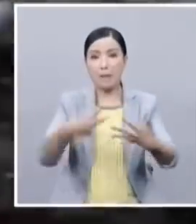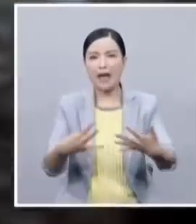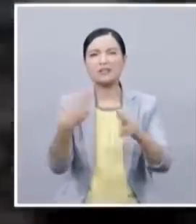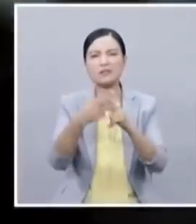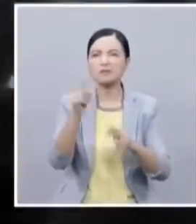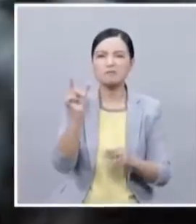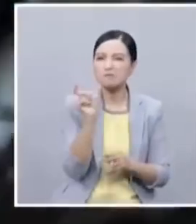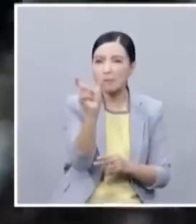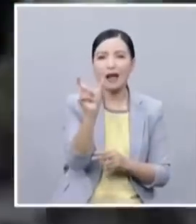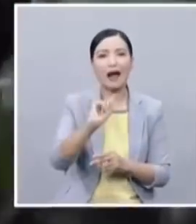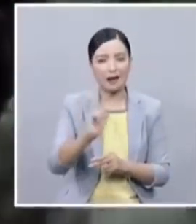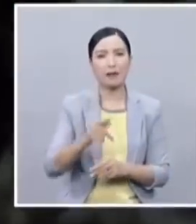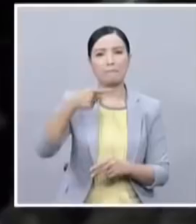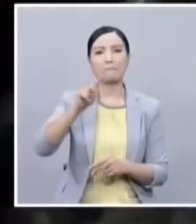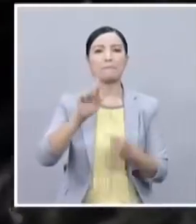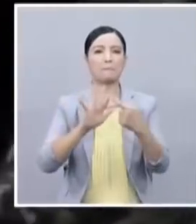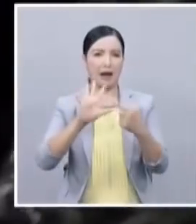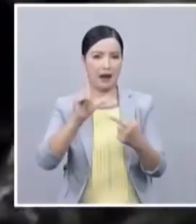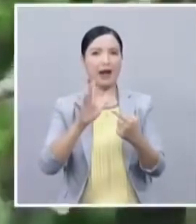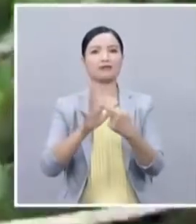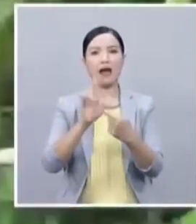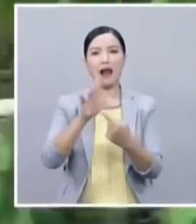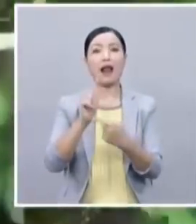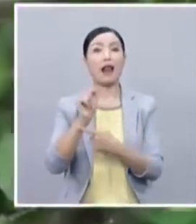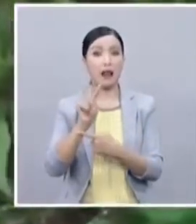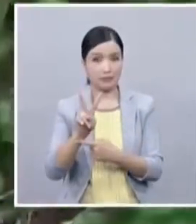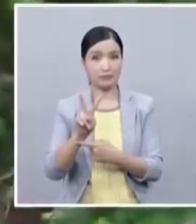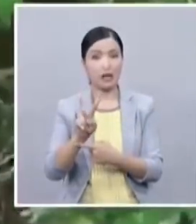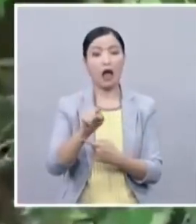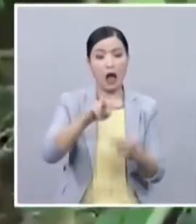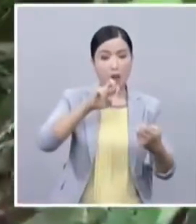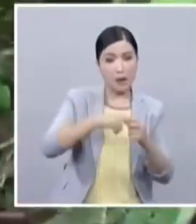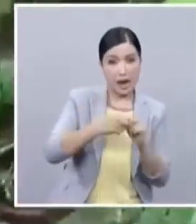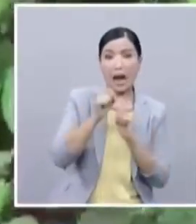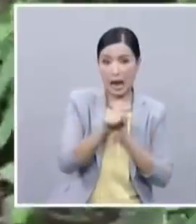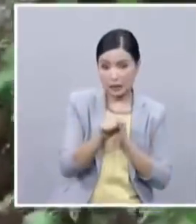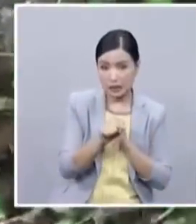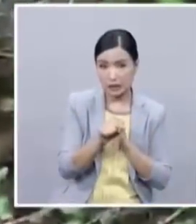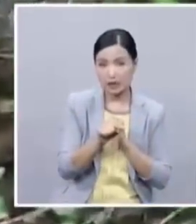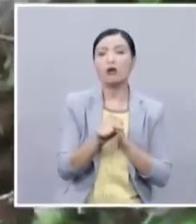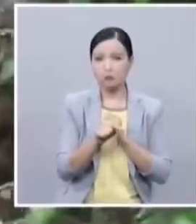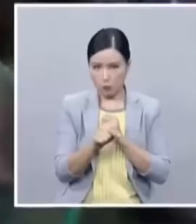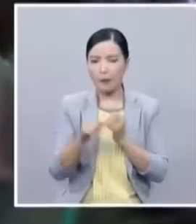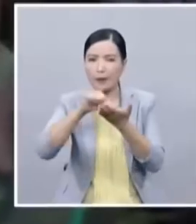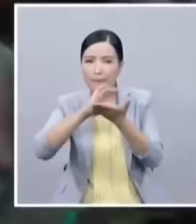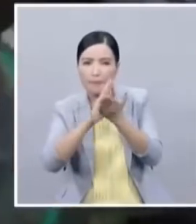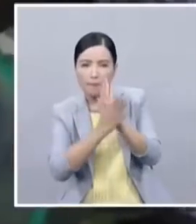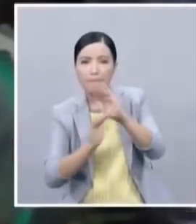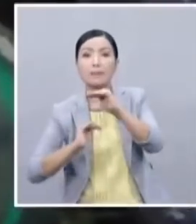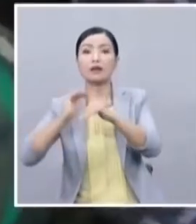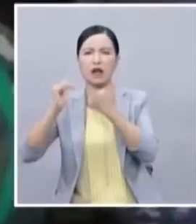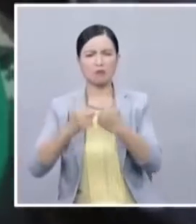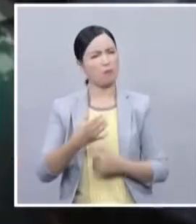ใช้ได้ทุกอย่างแล้วก็แก้ไขข้อบกพร่องในครั้งนี้ไม่ให้เกิดซ้ำอีกนะผมไม่อยากให้เกิดเหตุการณ์ขึ้นแต่ถ้าเกิดขึ้นจะต้อง